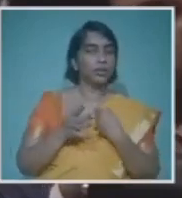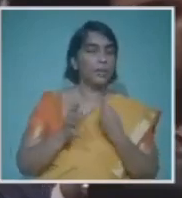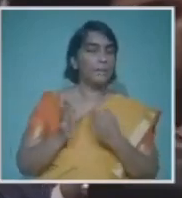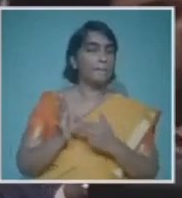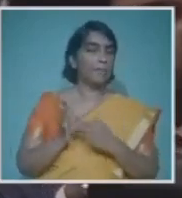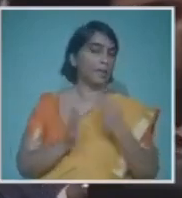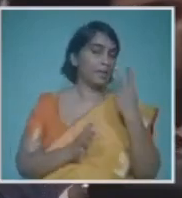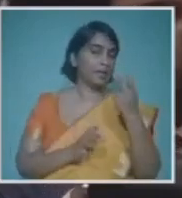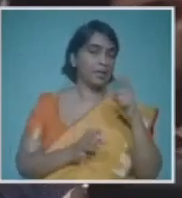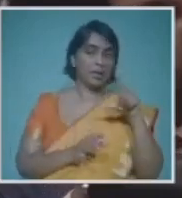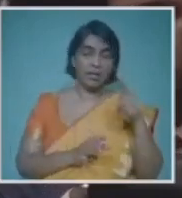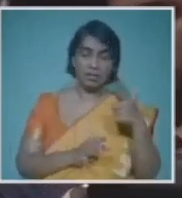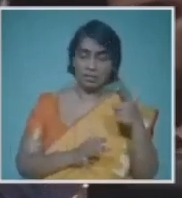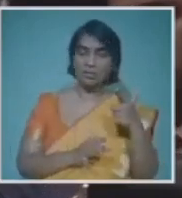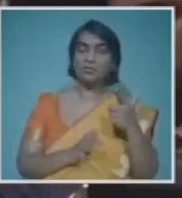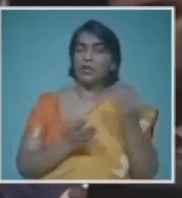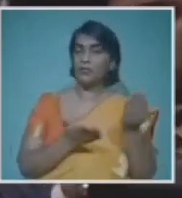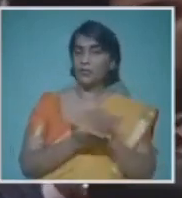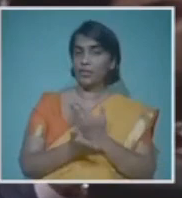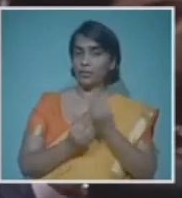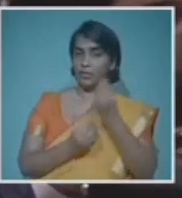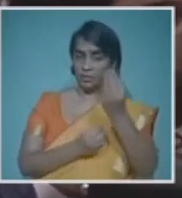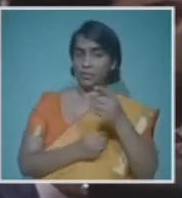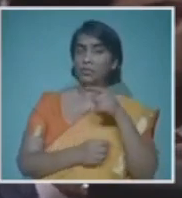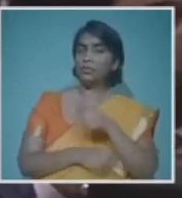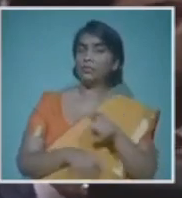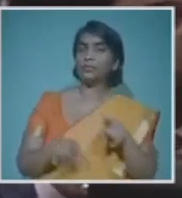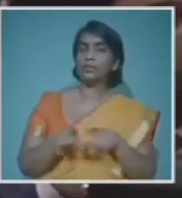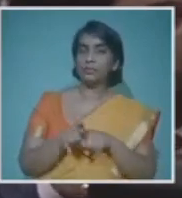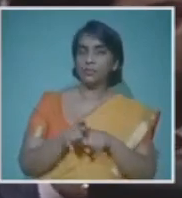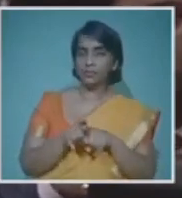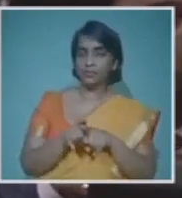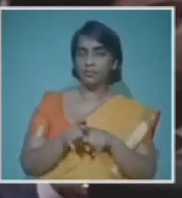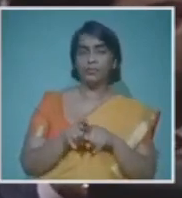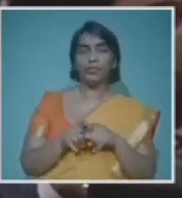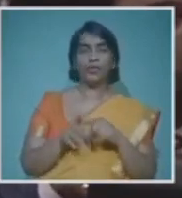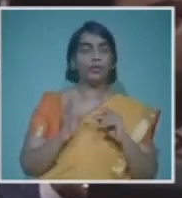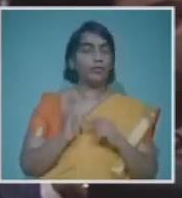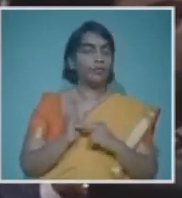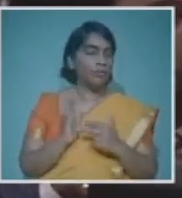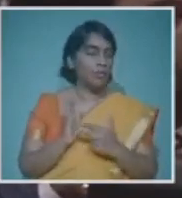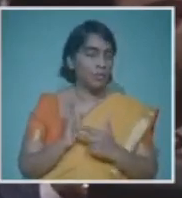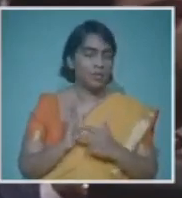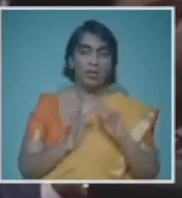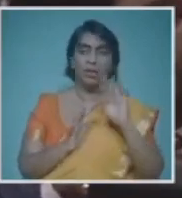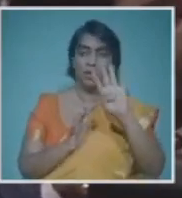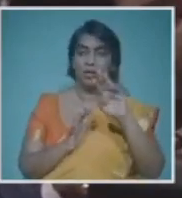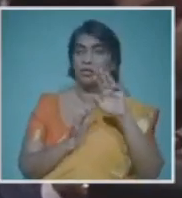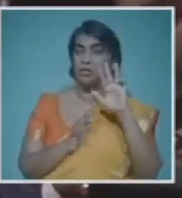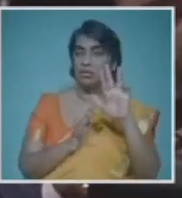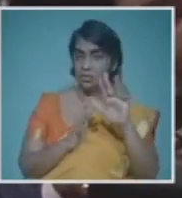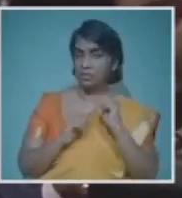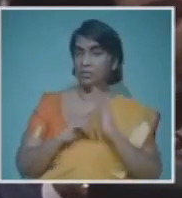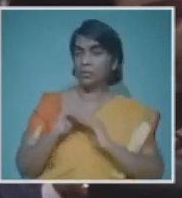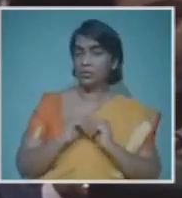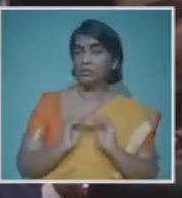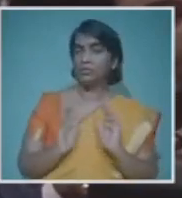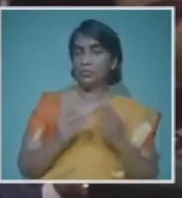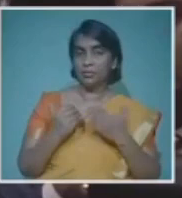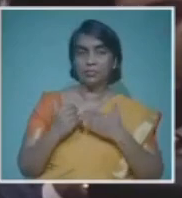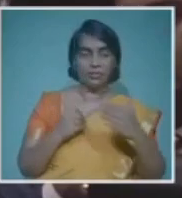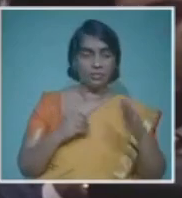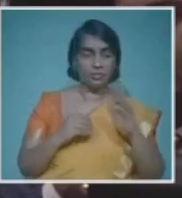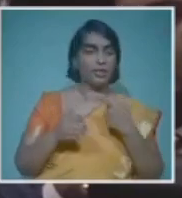මිලියන 2700ක් වෙන්කර දීලා තිබෙනවා. ඒ වගේ ව්‍යාපෘති 49ක් ක්‍රියාත්මක වෙමින්